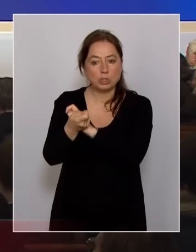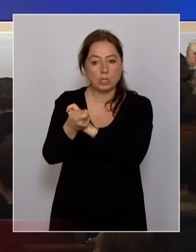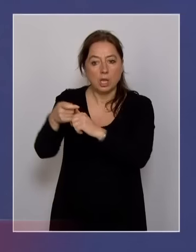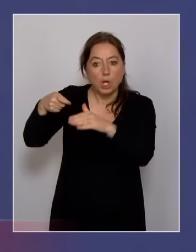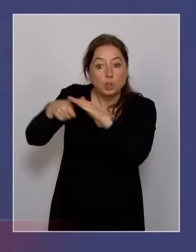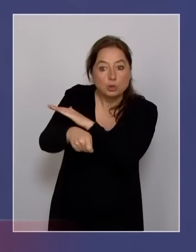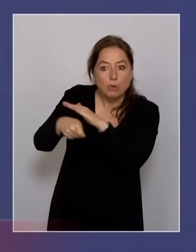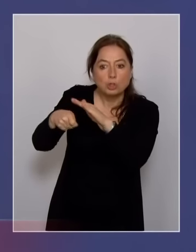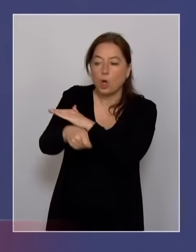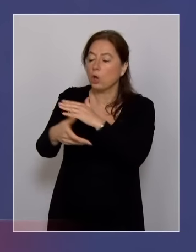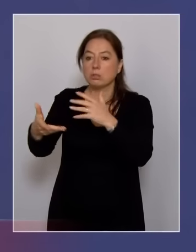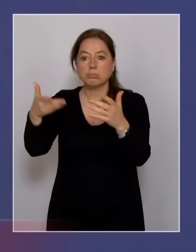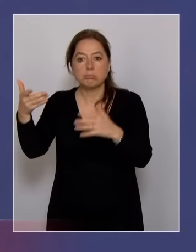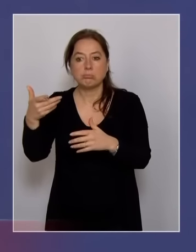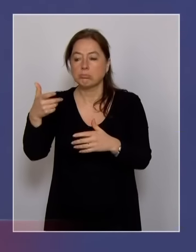la Chine aux Etats-Unis et d'Amérique.